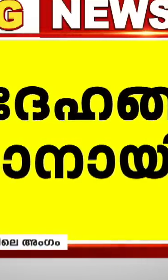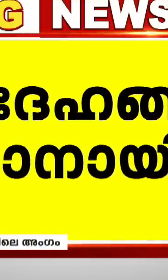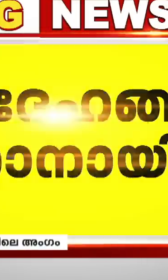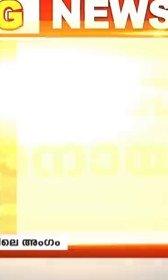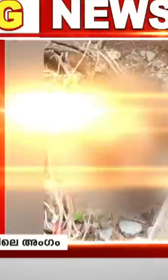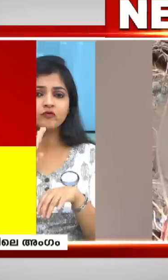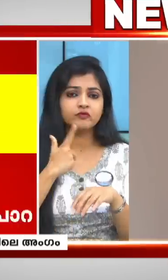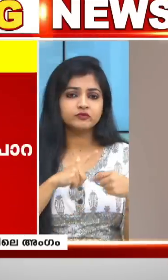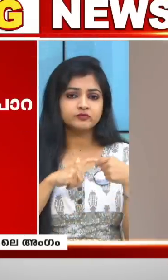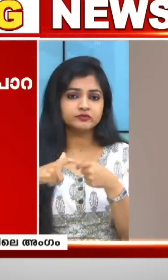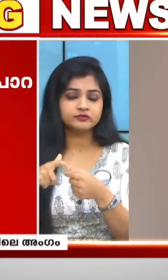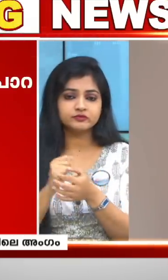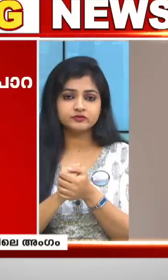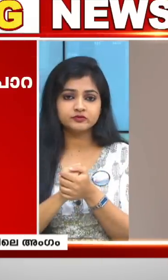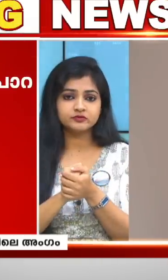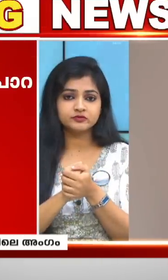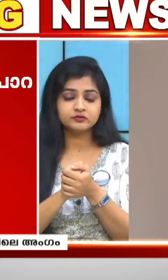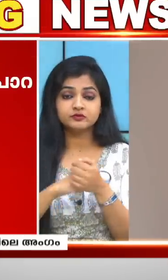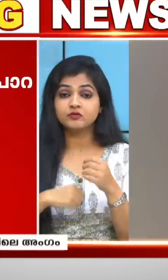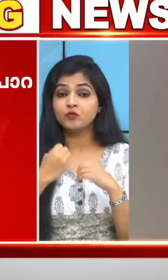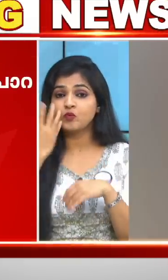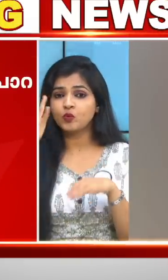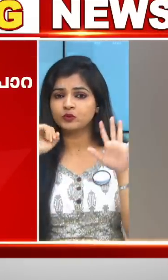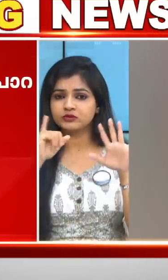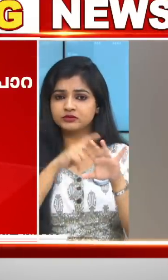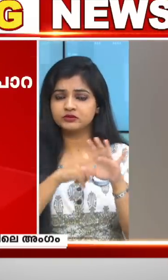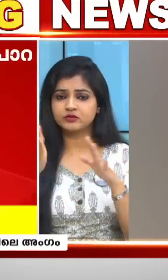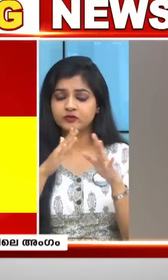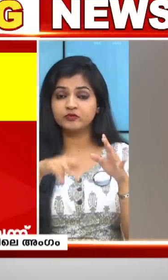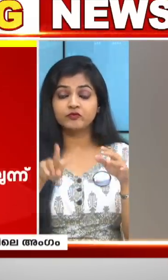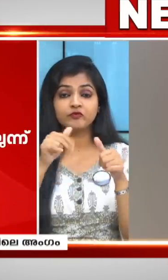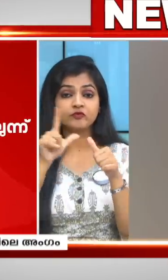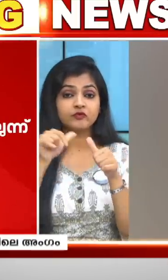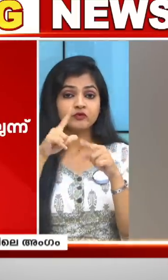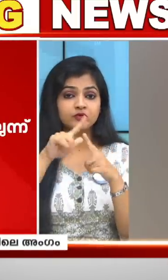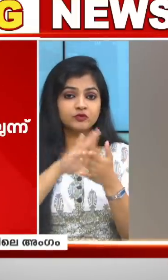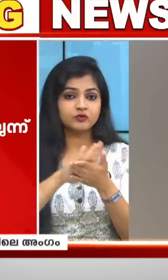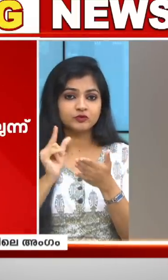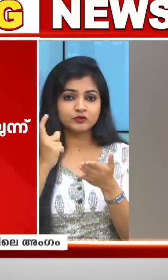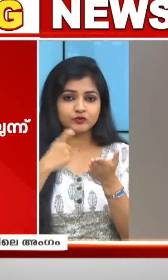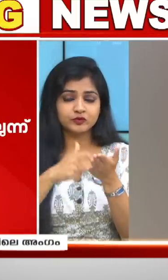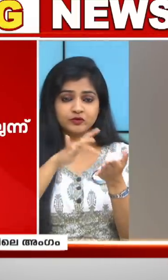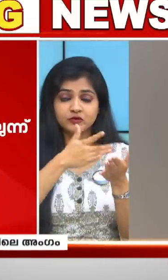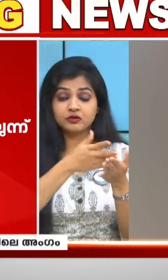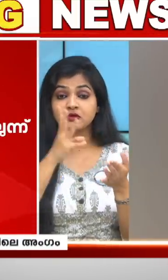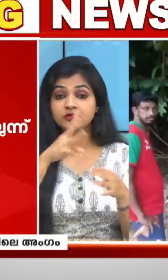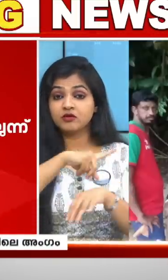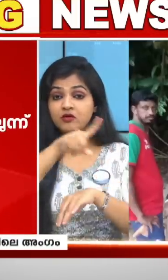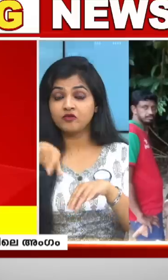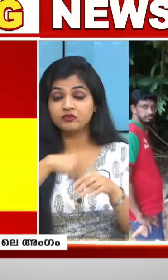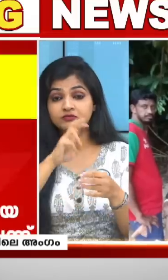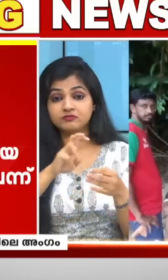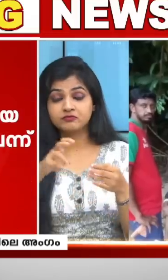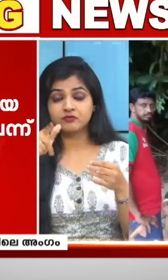നമ്മള് പിന്നെ രാവിലെ 6 മണിക്ക് നമ്മള് വാളത്തൂർ വഴി താഴോട്ട് ഇറങ്ങുക. 3 മണിക്കൂർ ഇറങ്ങാണ്ട് ഒരു 10 മണി ആ